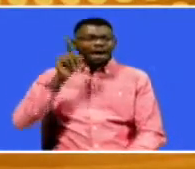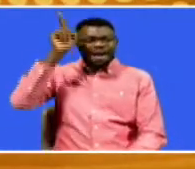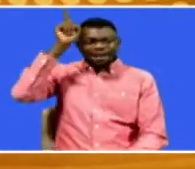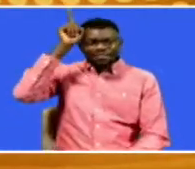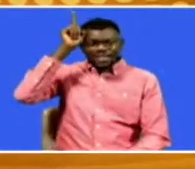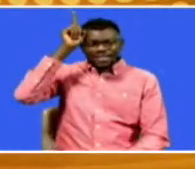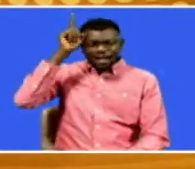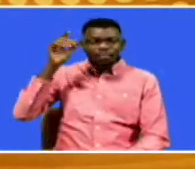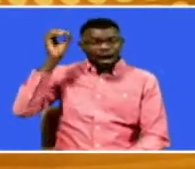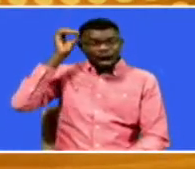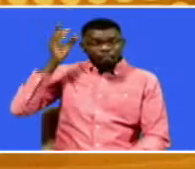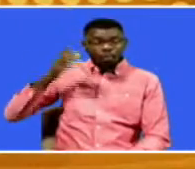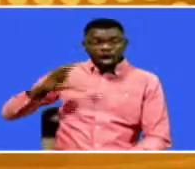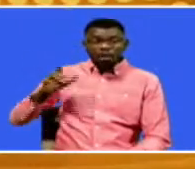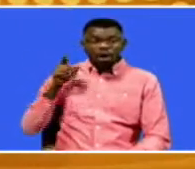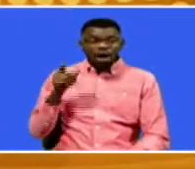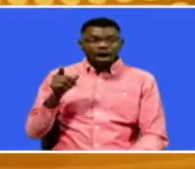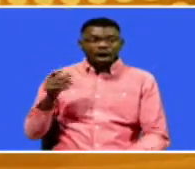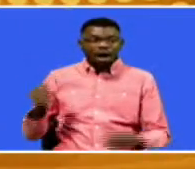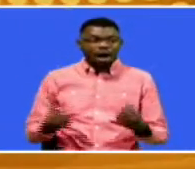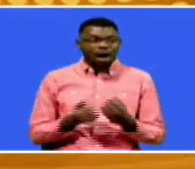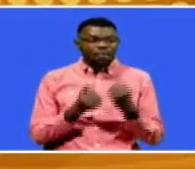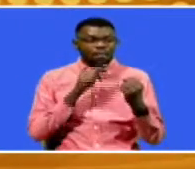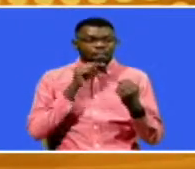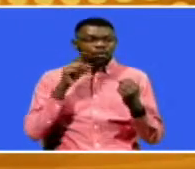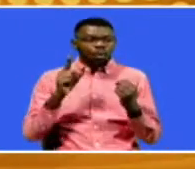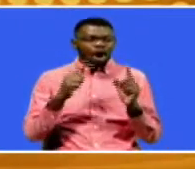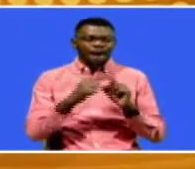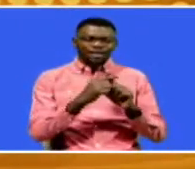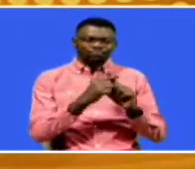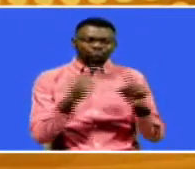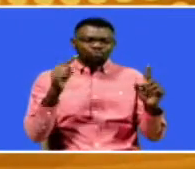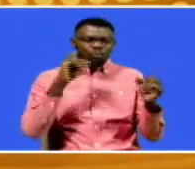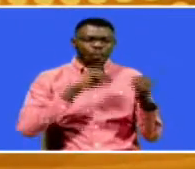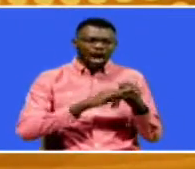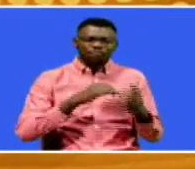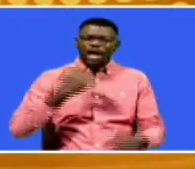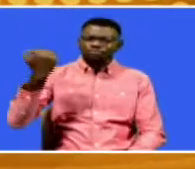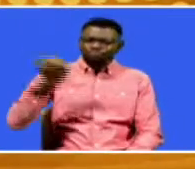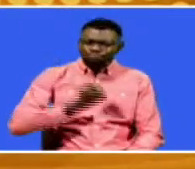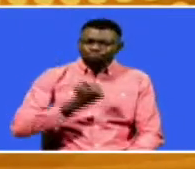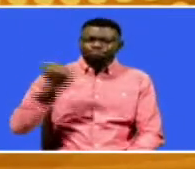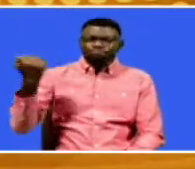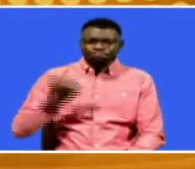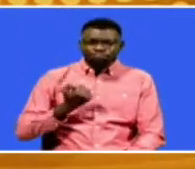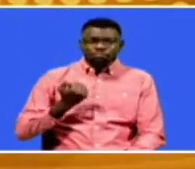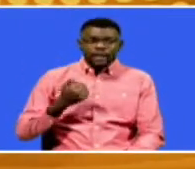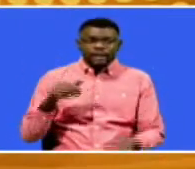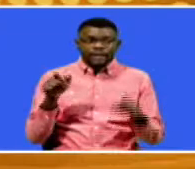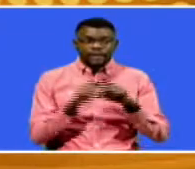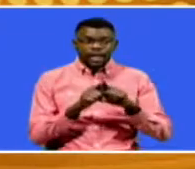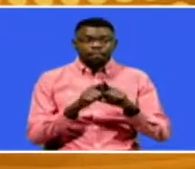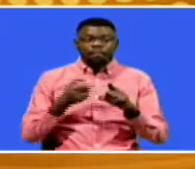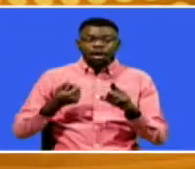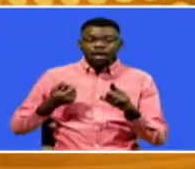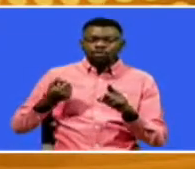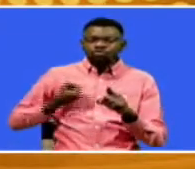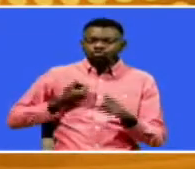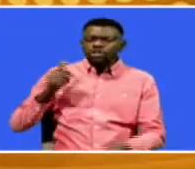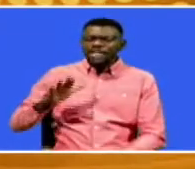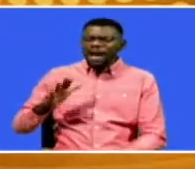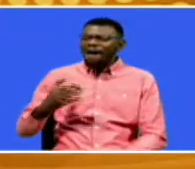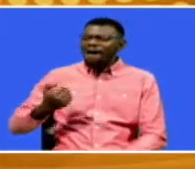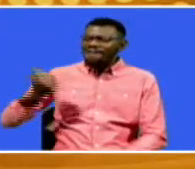Kimende, kaunti ya Kiambu, baada ya mwanamume mmoja kumuua kwa kumkatakata mkewe na kisha kumjeruhi bintiye kabla